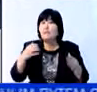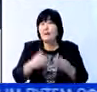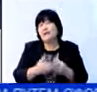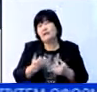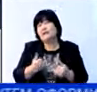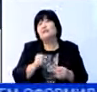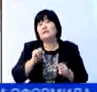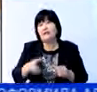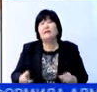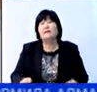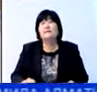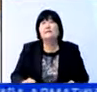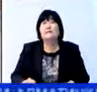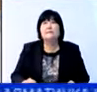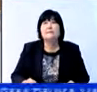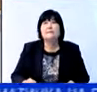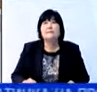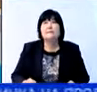задач.